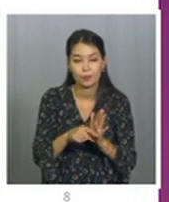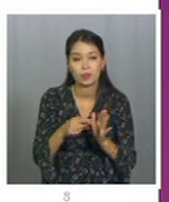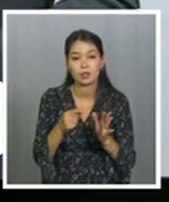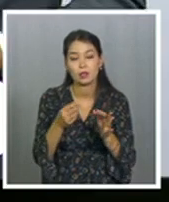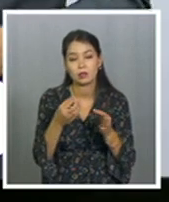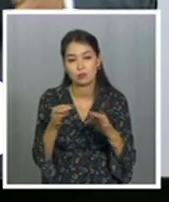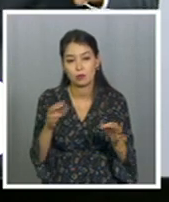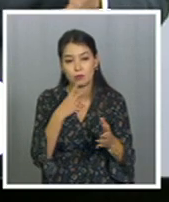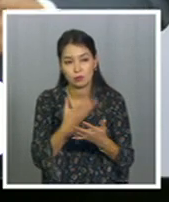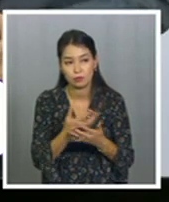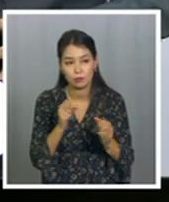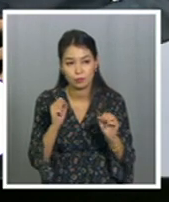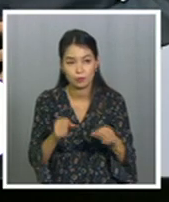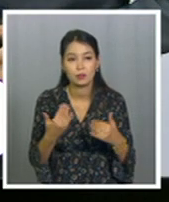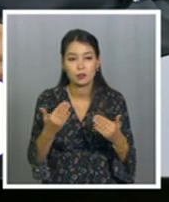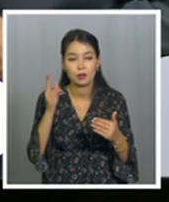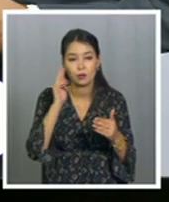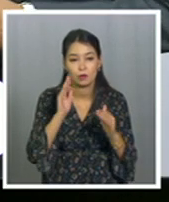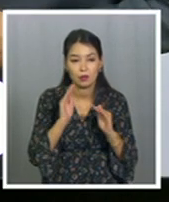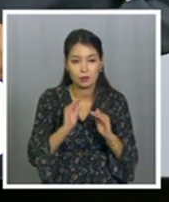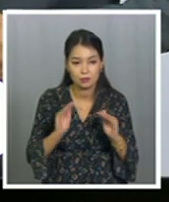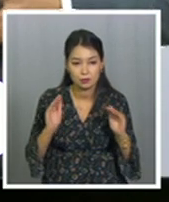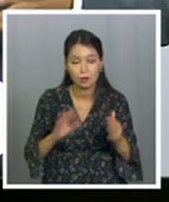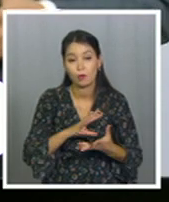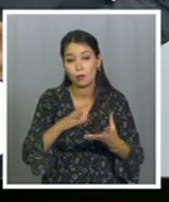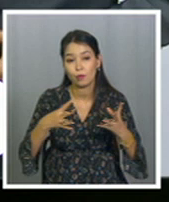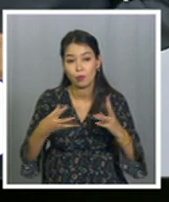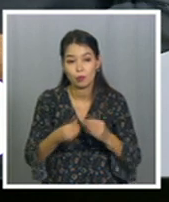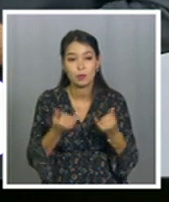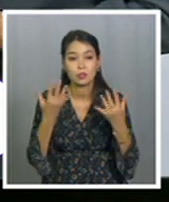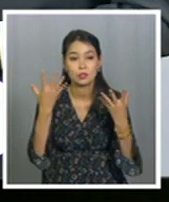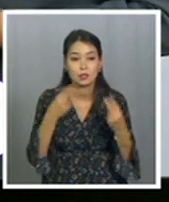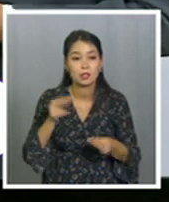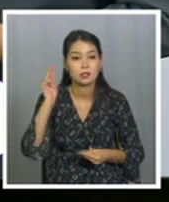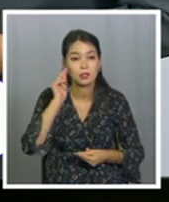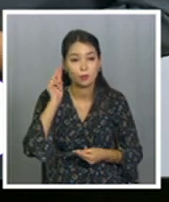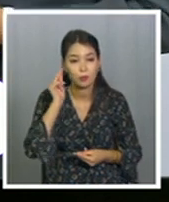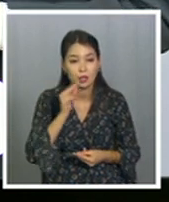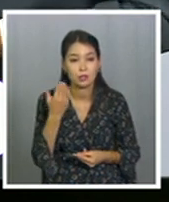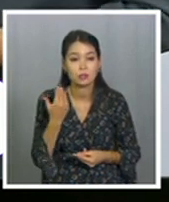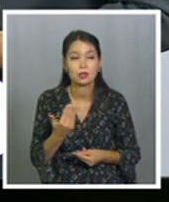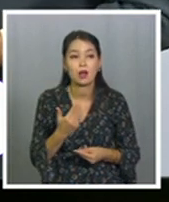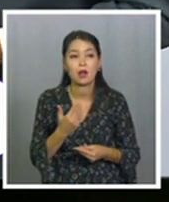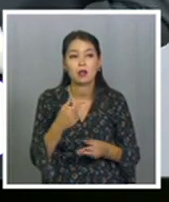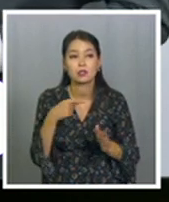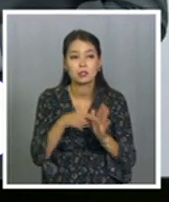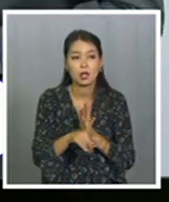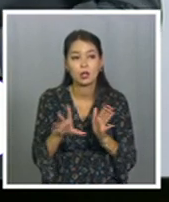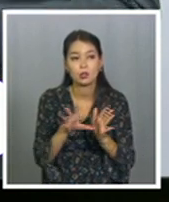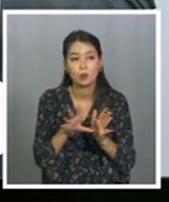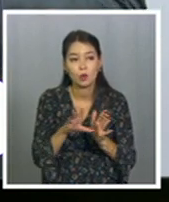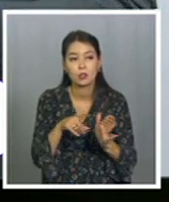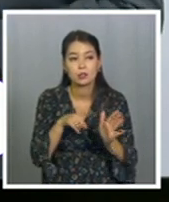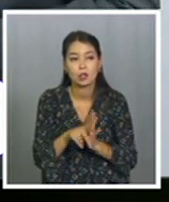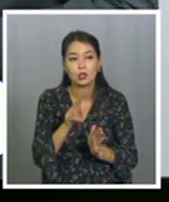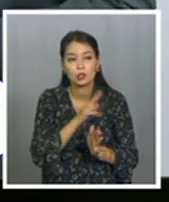болады екен. Ал енді оқушылар, осымен сабағымызды қорытындылайық. Бүгінгі сабақта біз айнымалы тоқ тізбегінде реактивті жүктемелер кезінде,